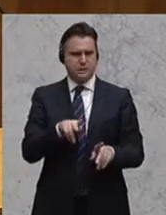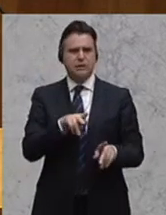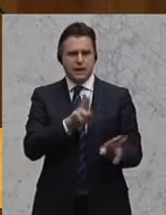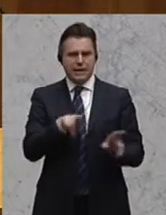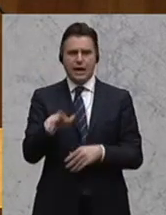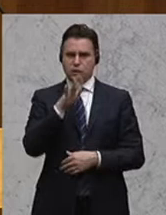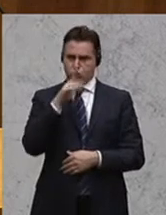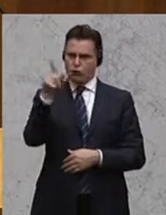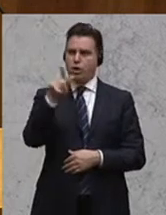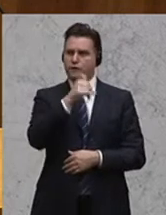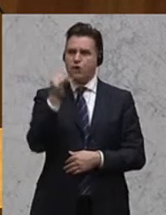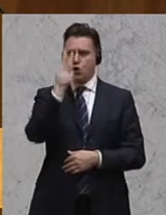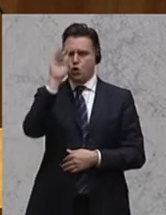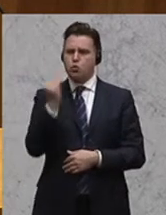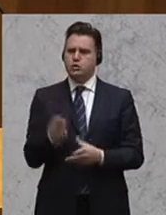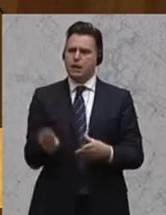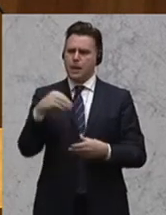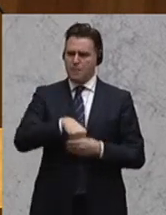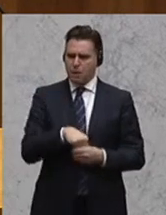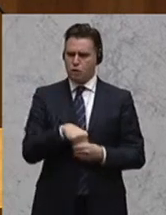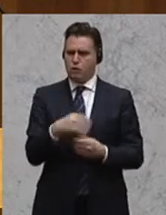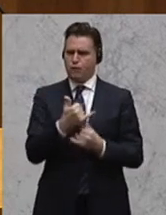zu den Themen künstliche Befruchtung,